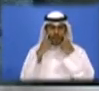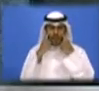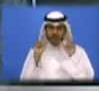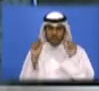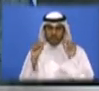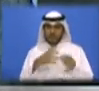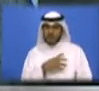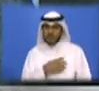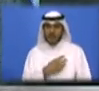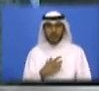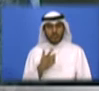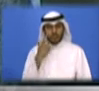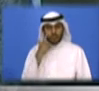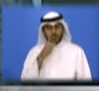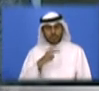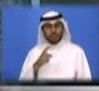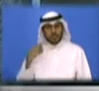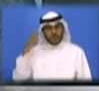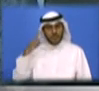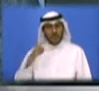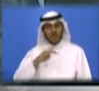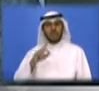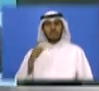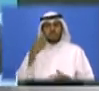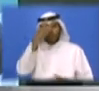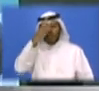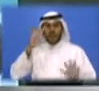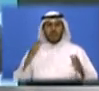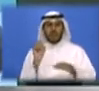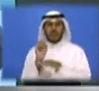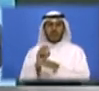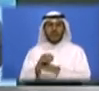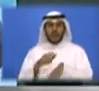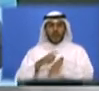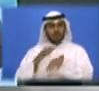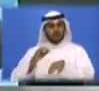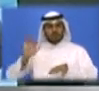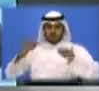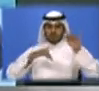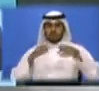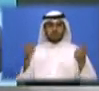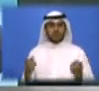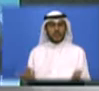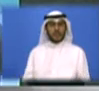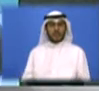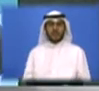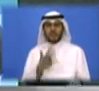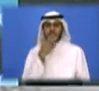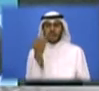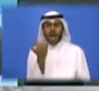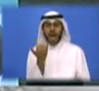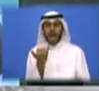أو يعني عن توعوية عن أي مرض عموما. فيت على حسب الموعد، والإجراءات جدا